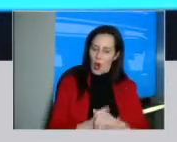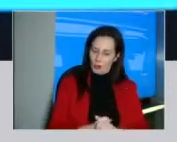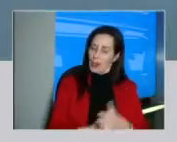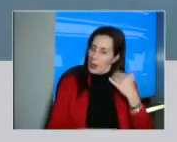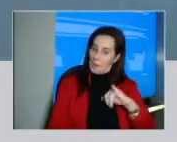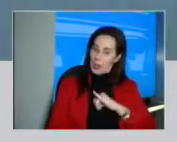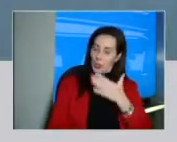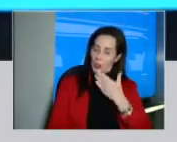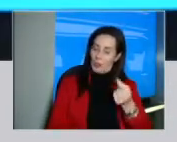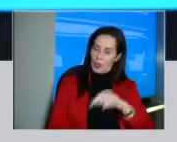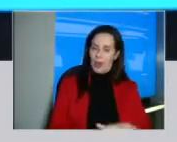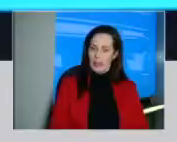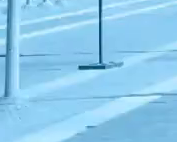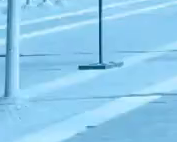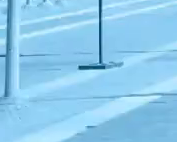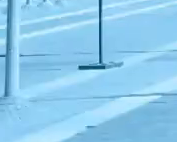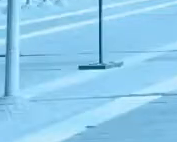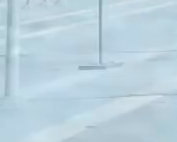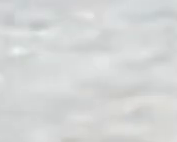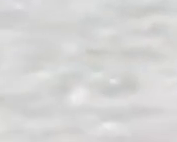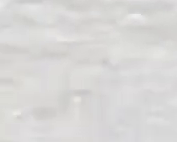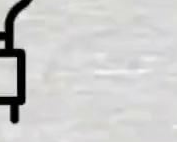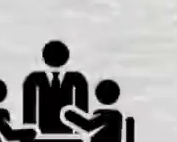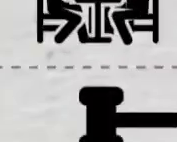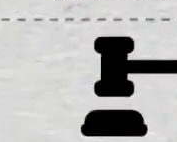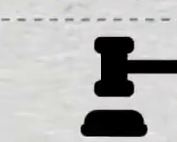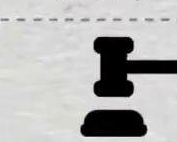היה מרתק, תודה רבה לך שהגעת אלינו. תודה רבה.